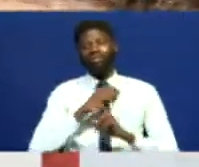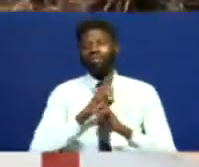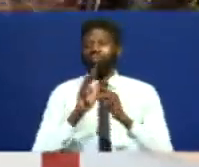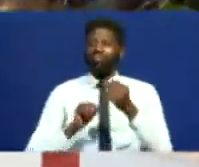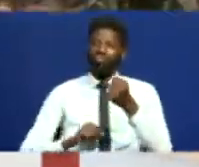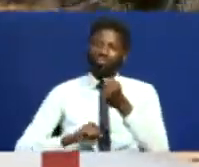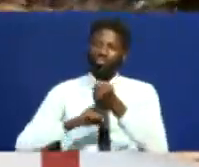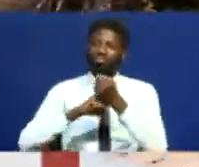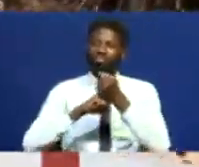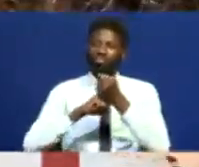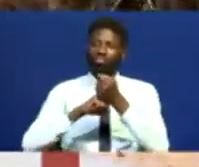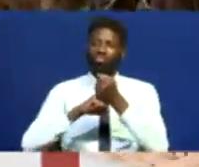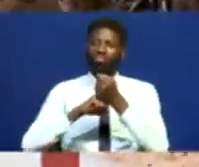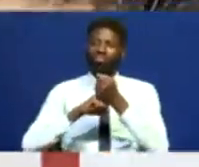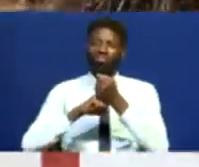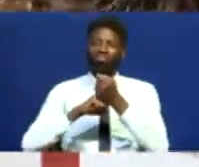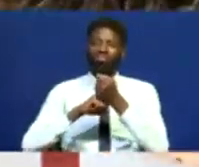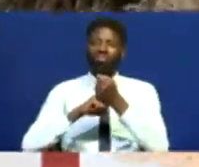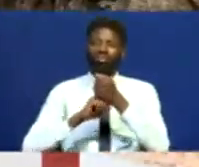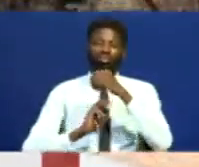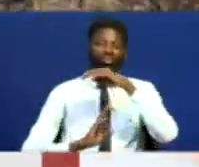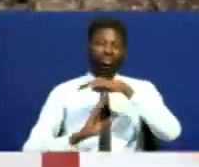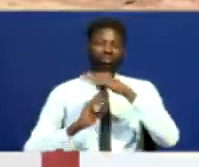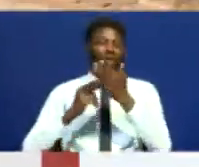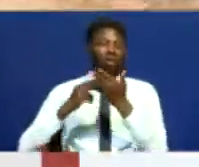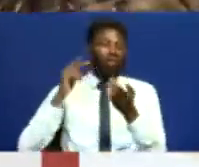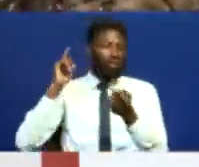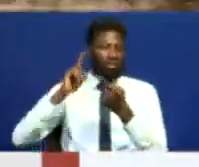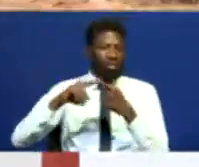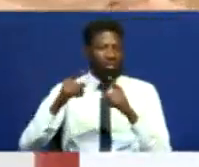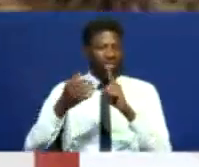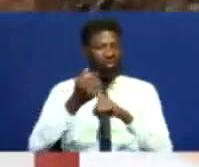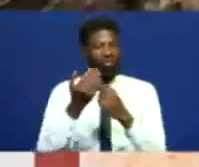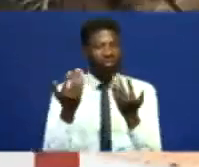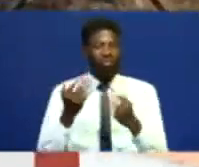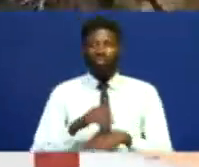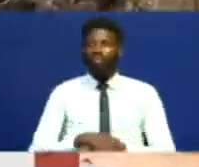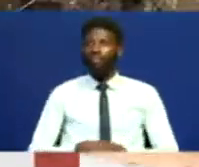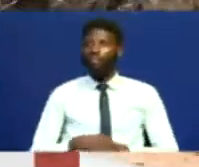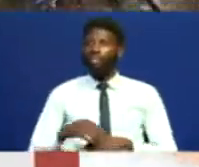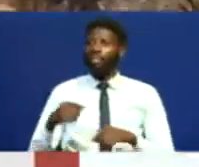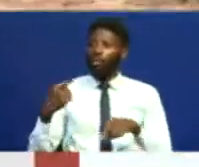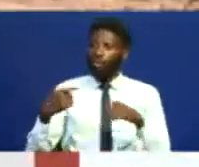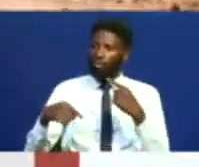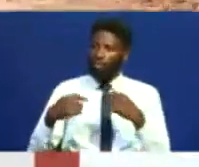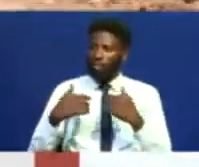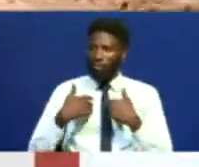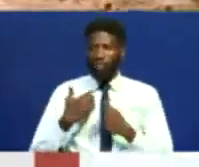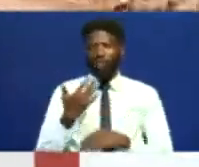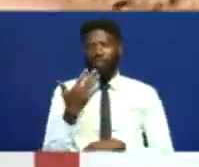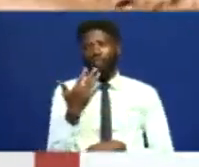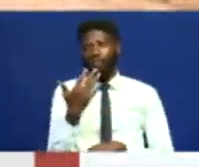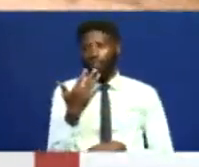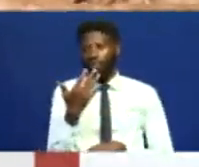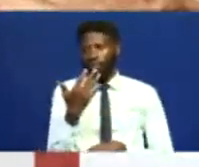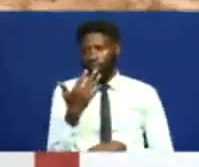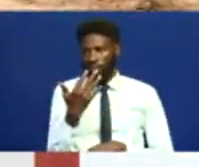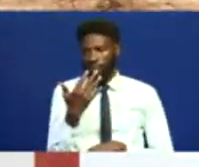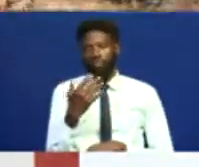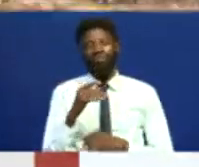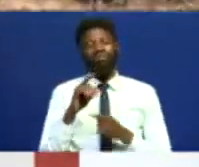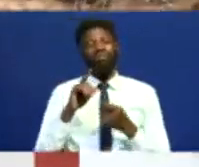them all through to the highest levels mpaka pahali watafika. Mashindano hayo yatashirikisha mbio tano zikiwemo mbio za nusu